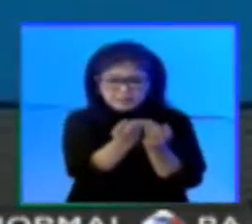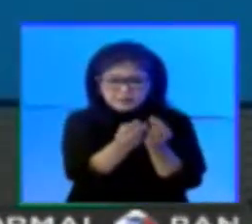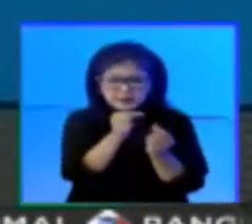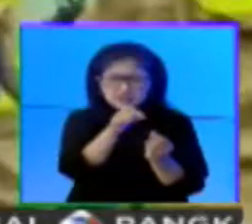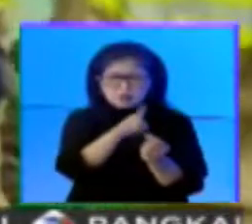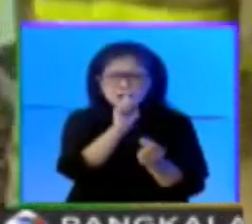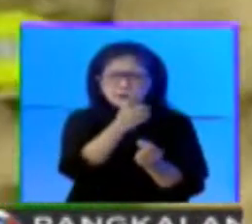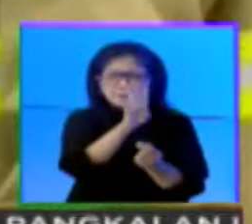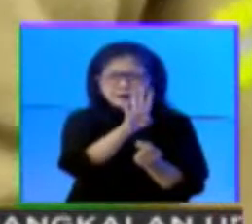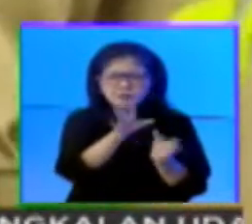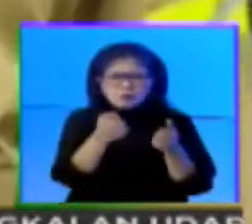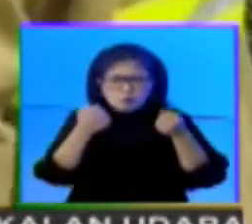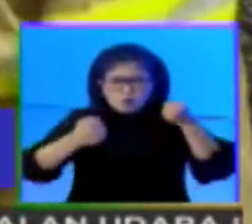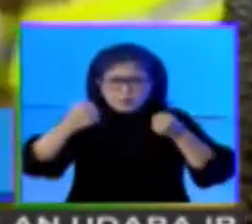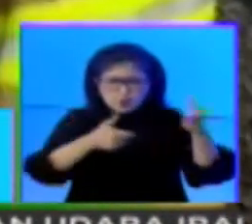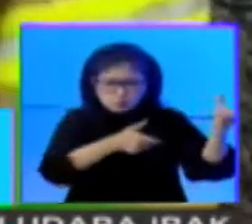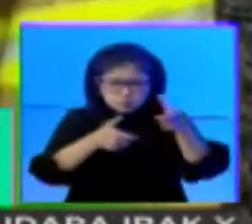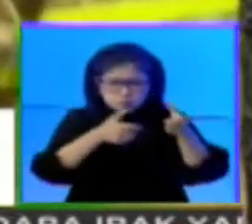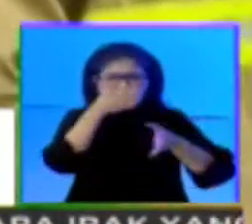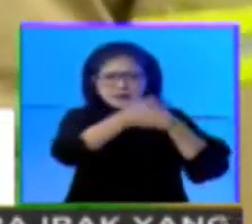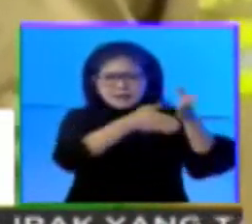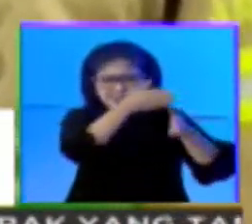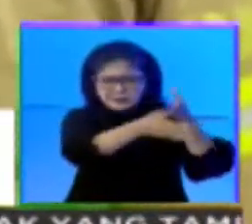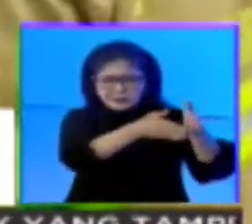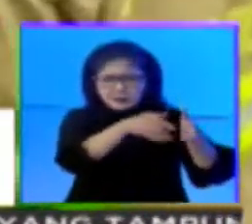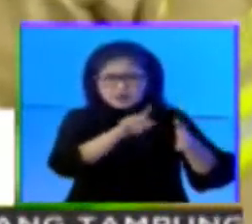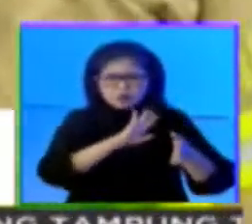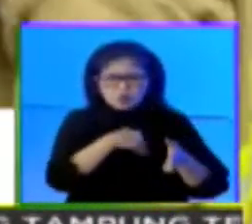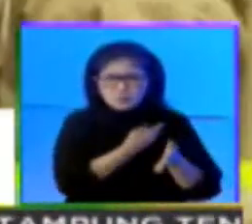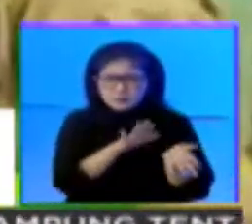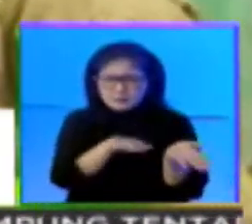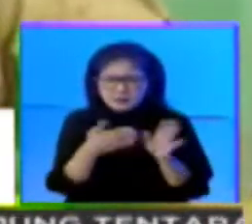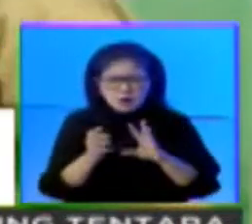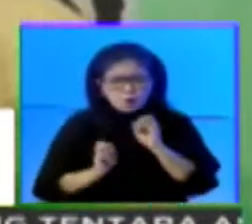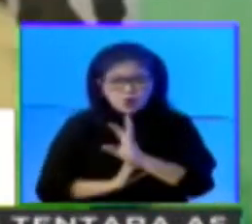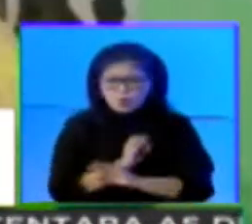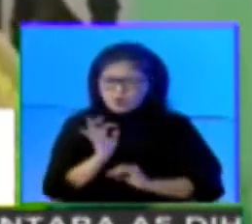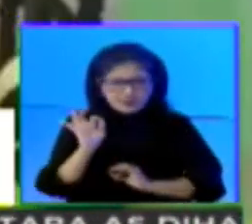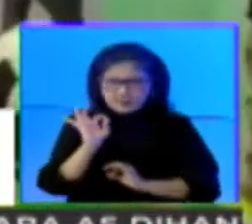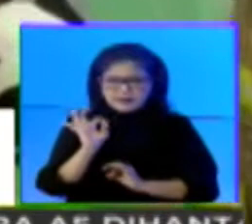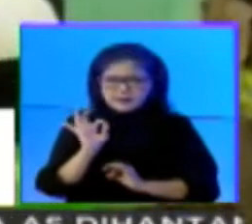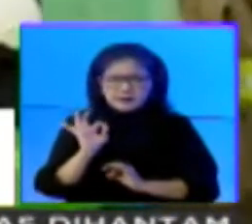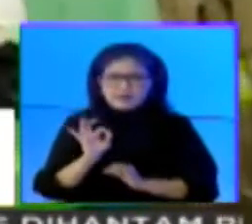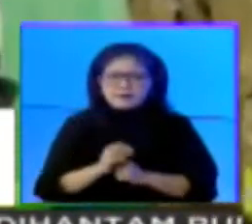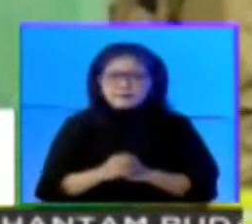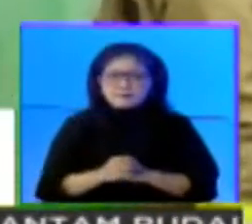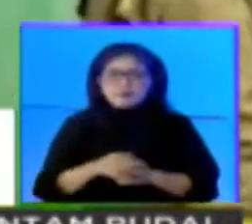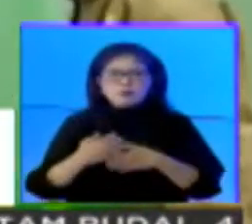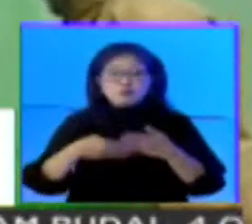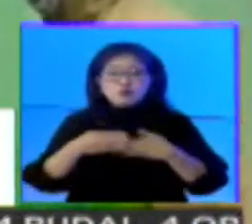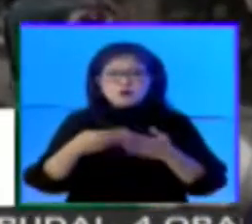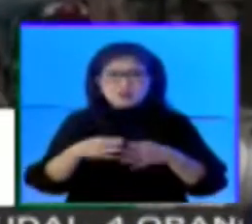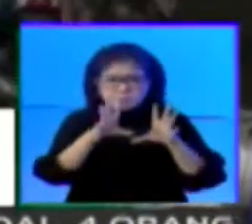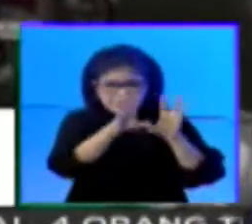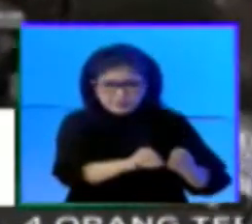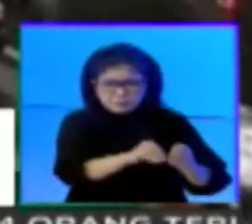mobil pemadam kebakaran diterjunkan. Tidak ada korban jiwa maupun luka dalam kebakaran ini. Selama proses pemadaman,